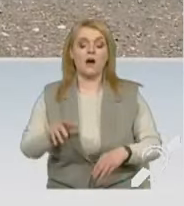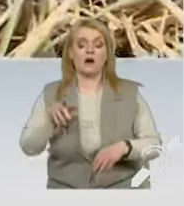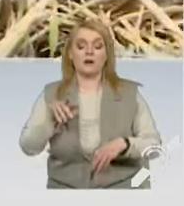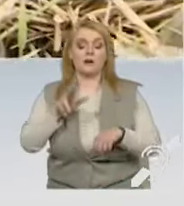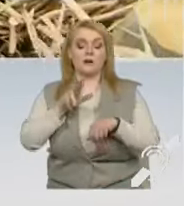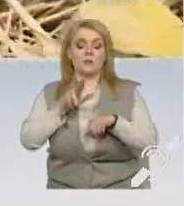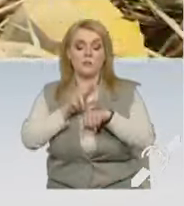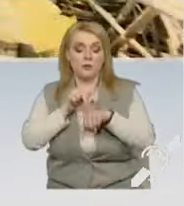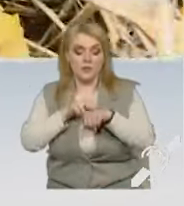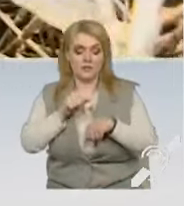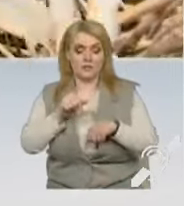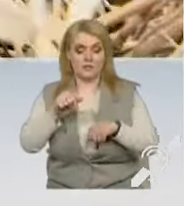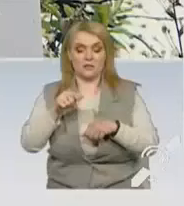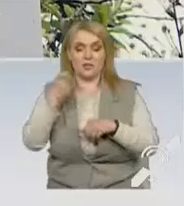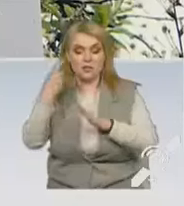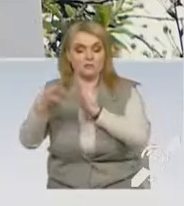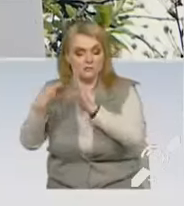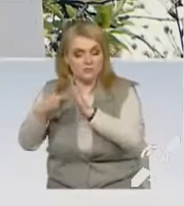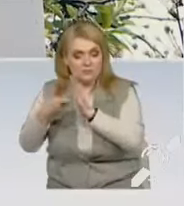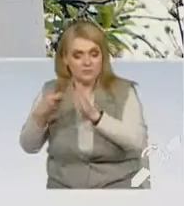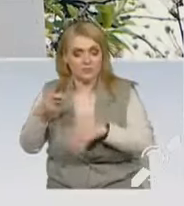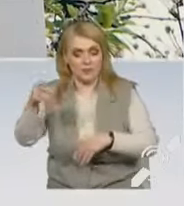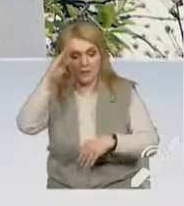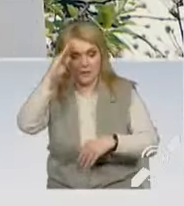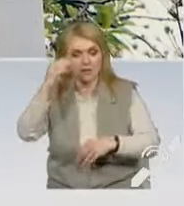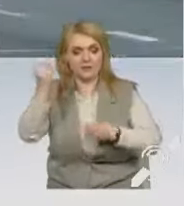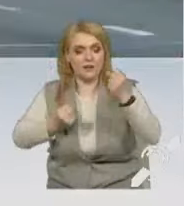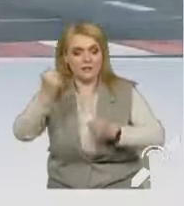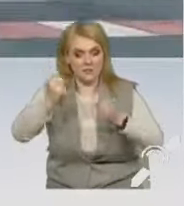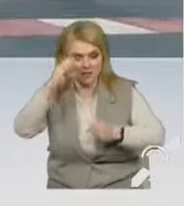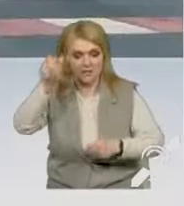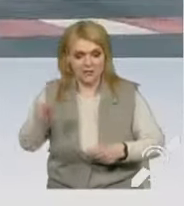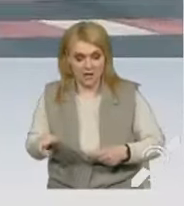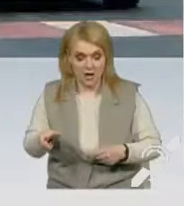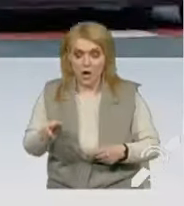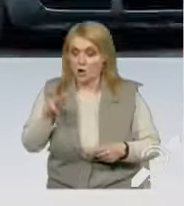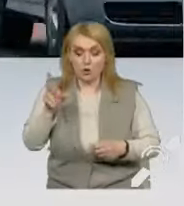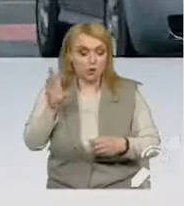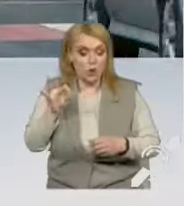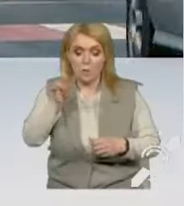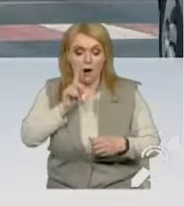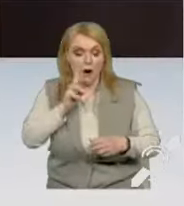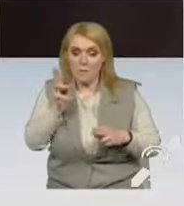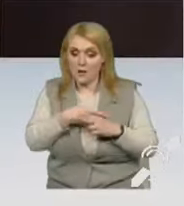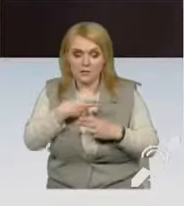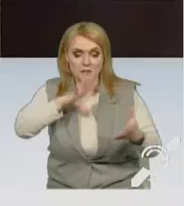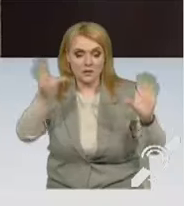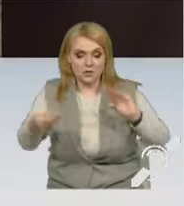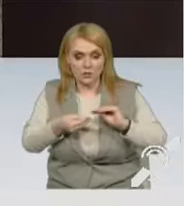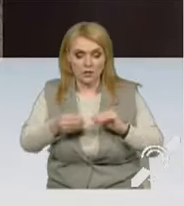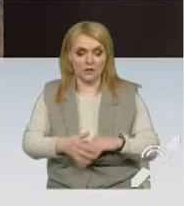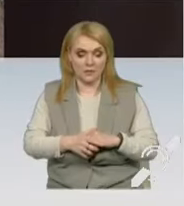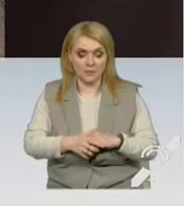eroare pe oamenii legii Procurorii au înaintat astăzi demersul prin care cer 30 de zile de arest în penitenciar pentru bărbatul de